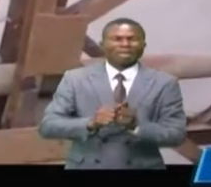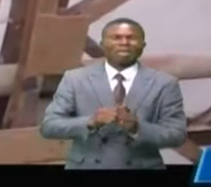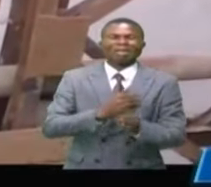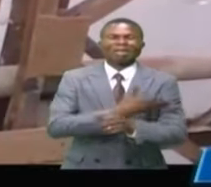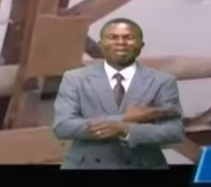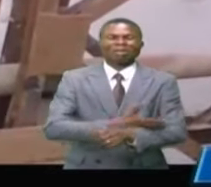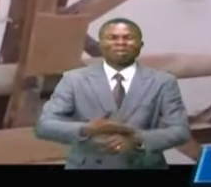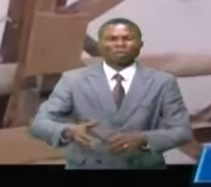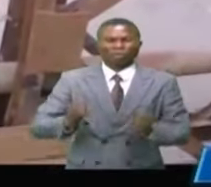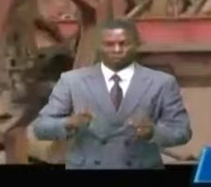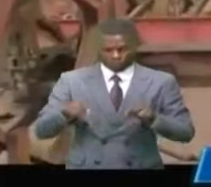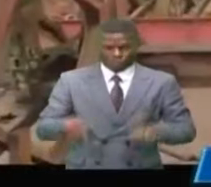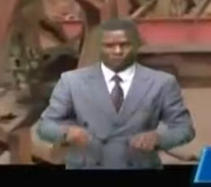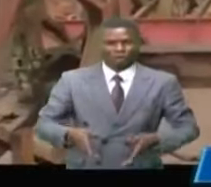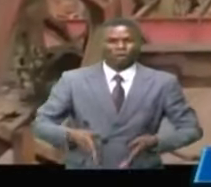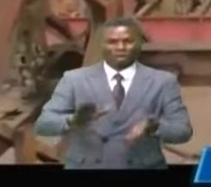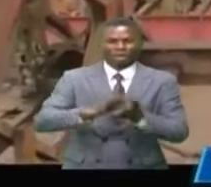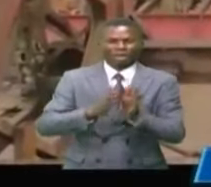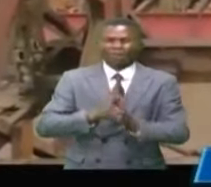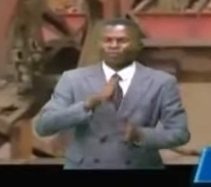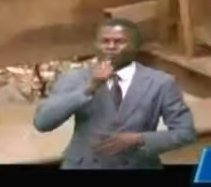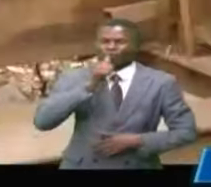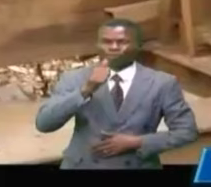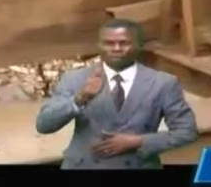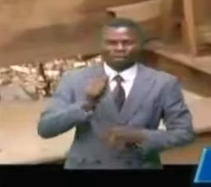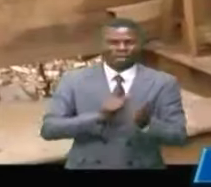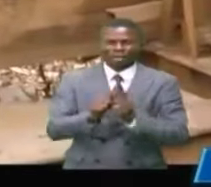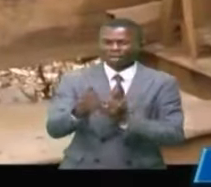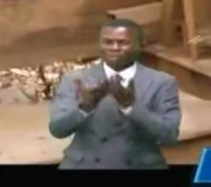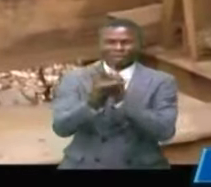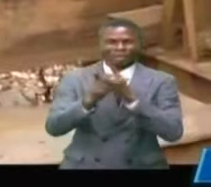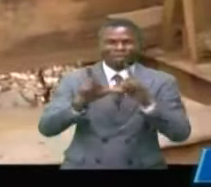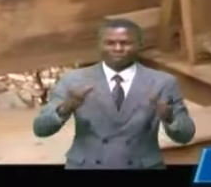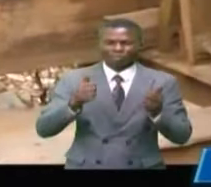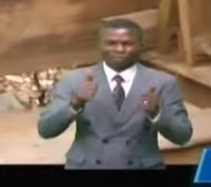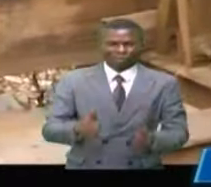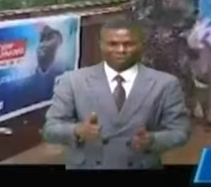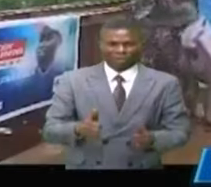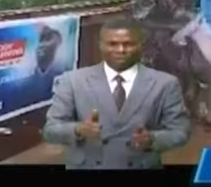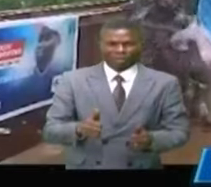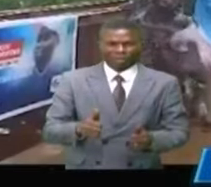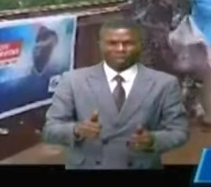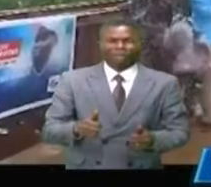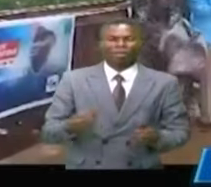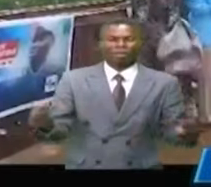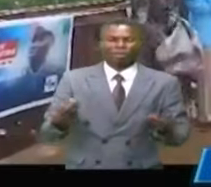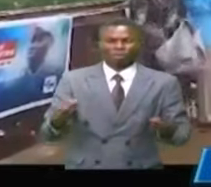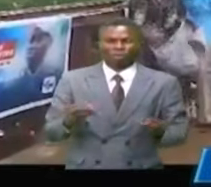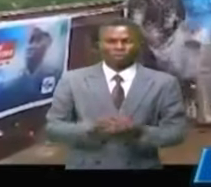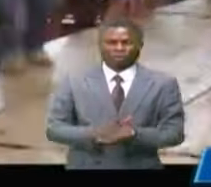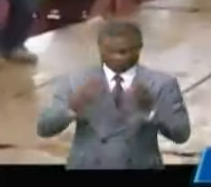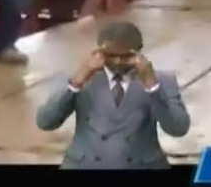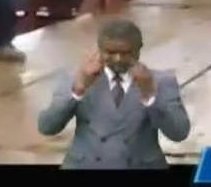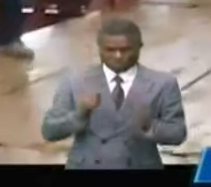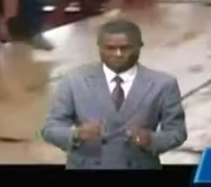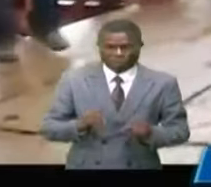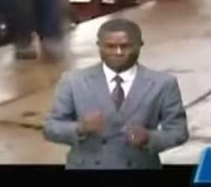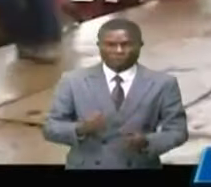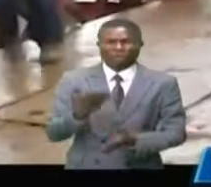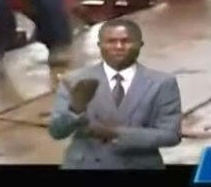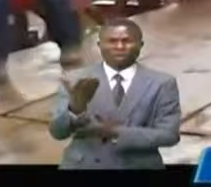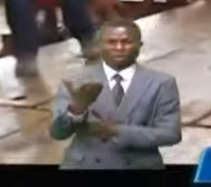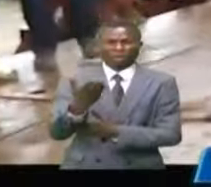avancé. Aujourd'hui, un point de passage totalement réhabilité. Et ce grâce à la TMF. Qui a